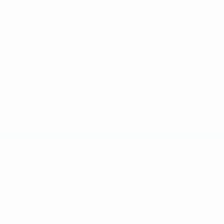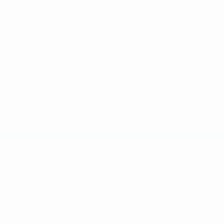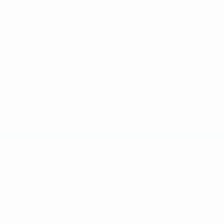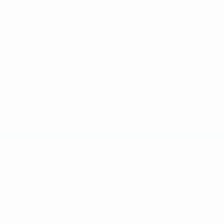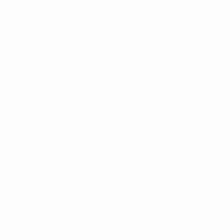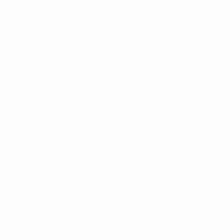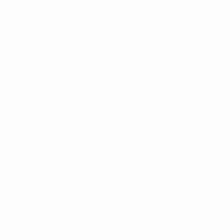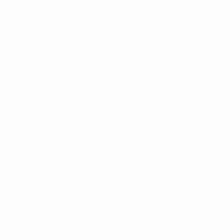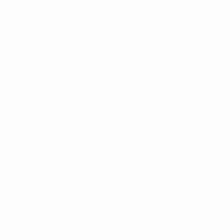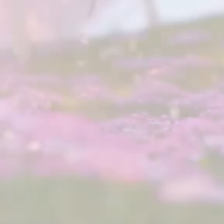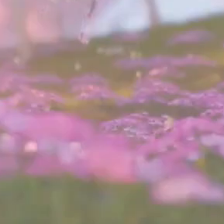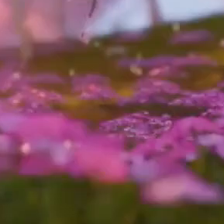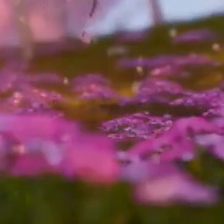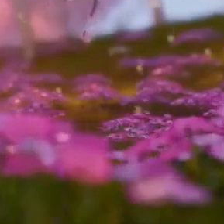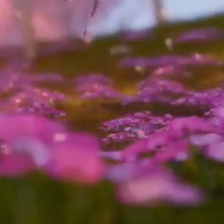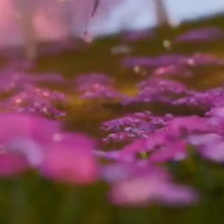KPM.